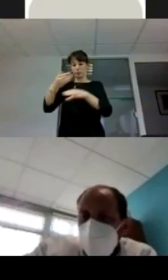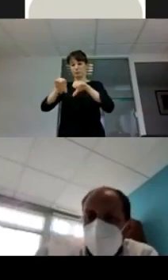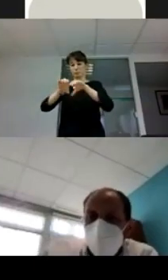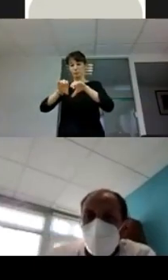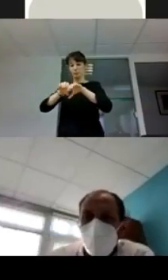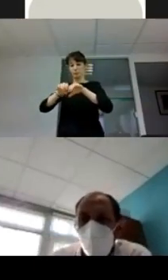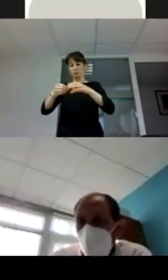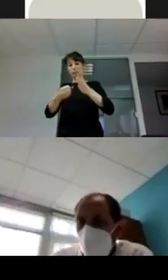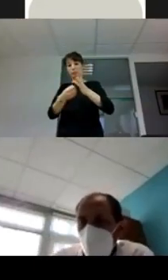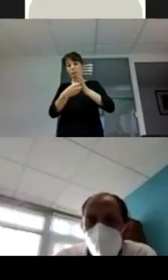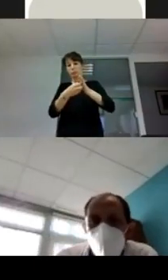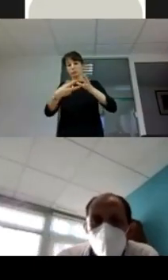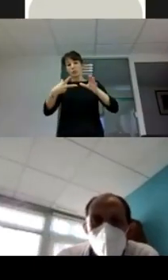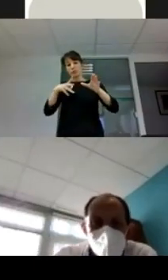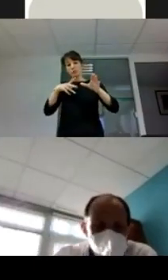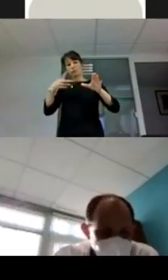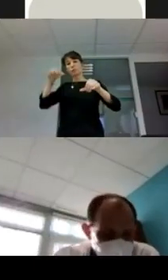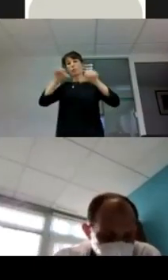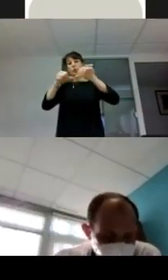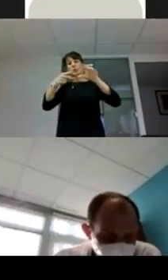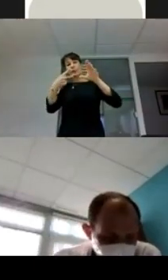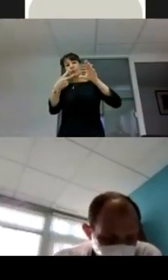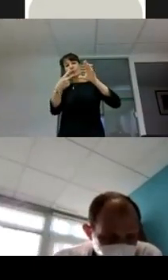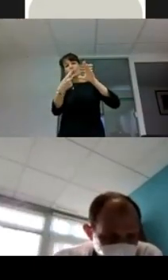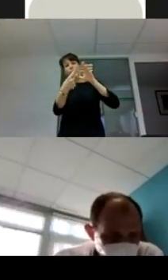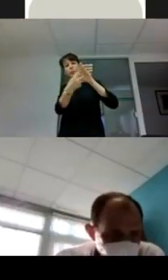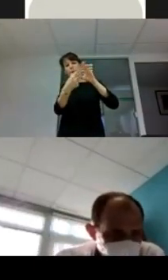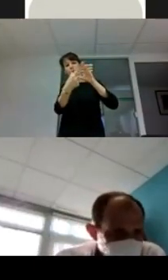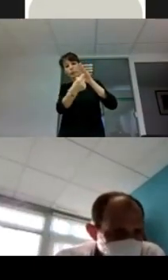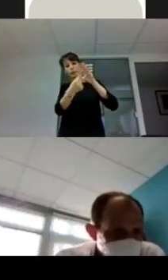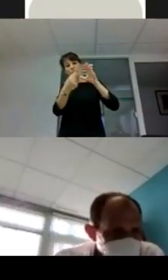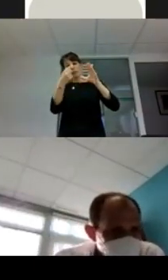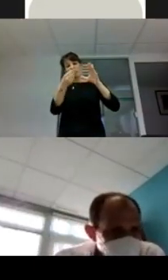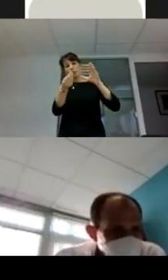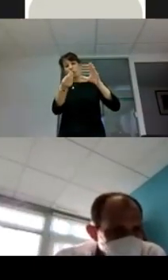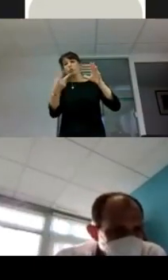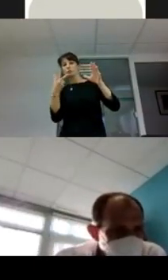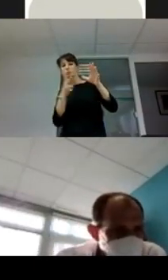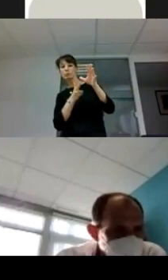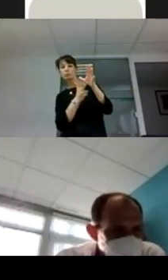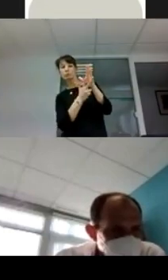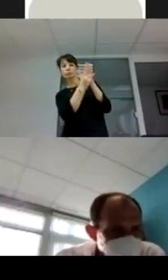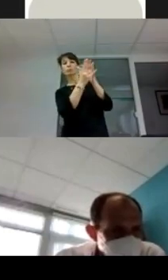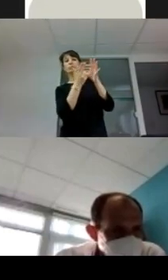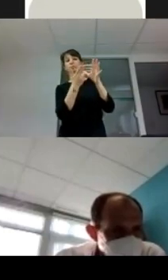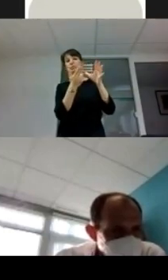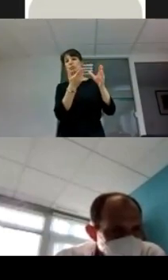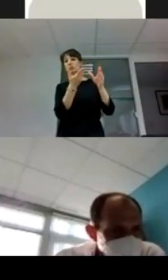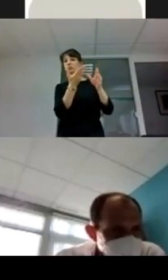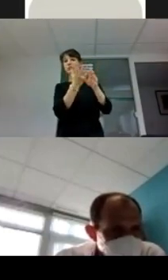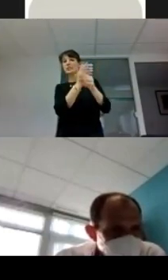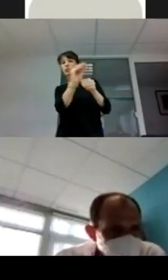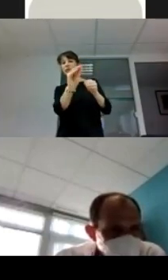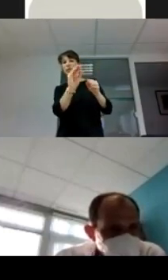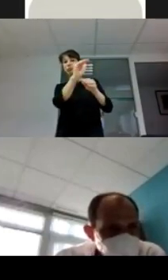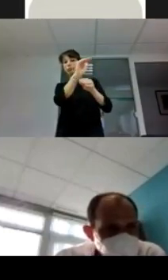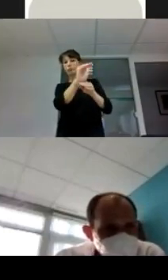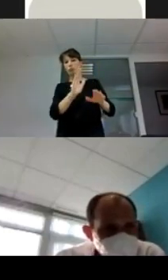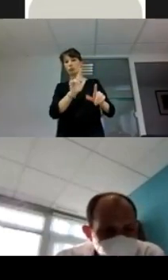mais pour éviter ça, on injecte du liquide sous le polype pour le lever, pour le couper en zone de